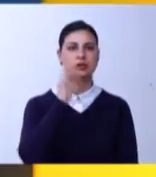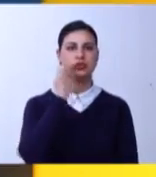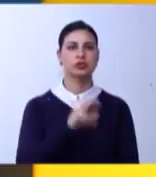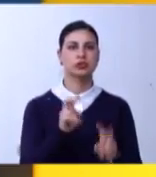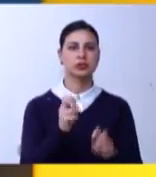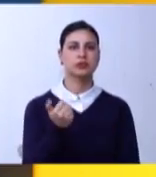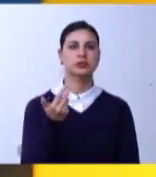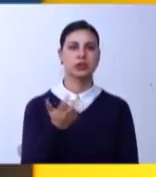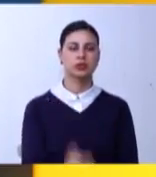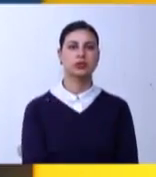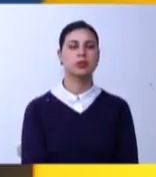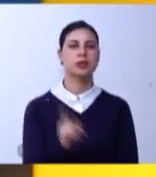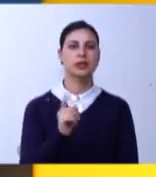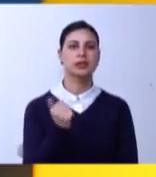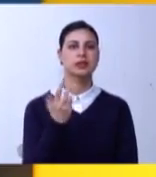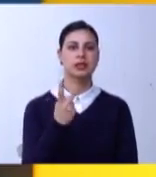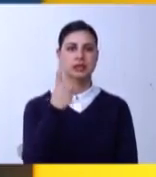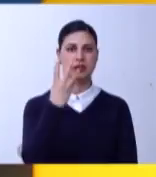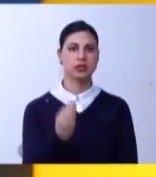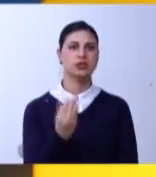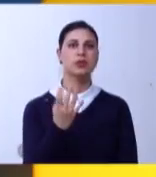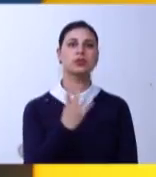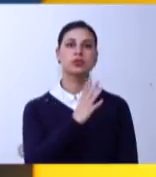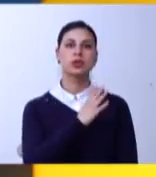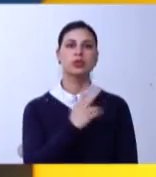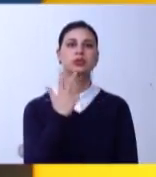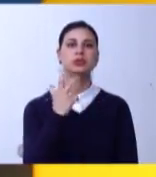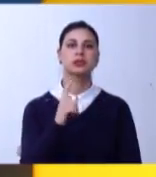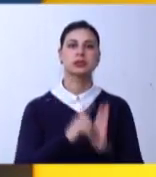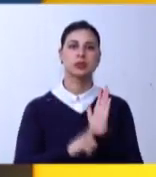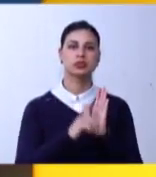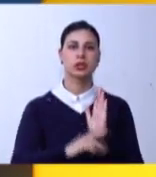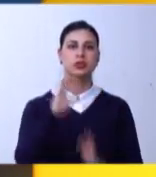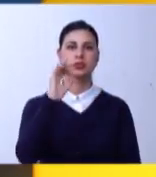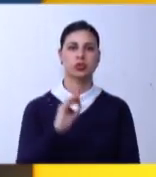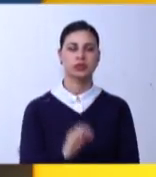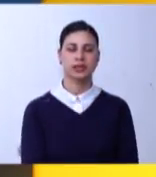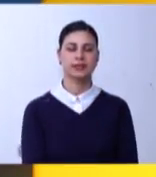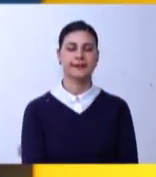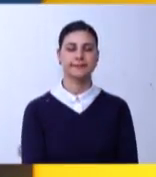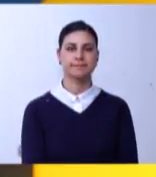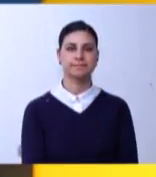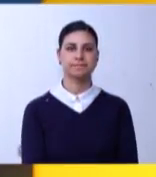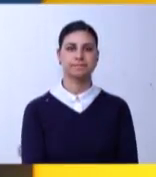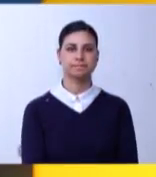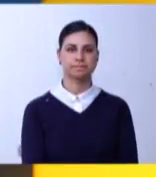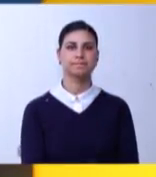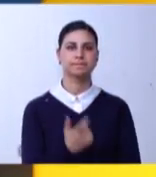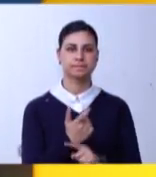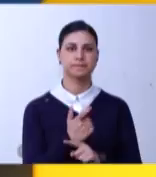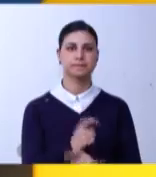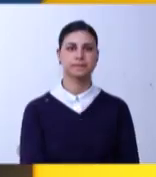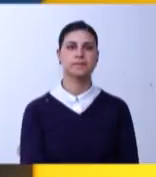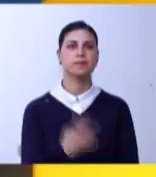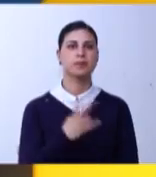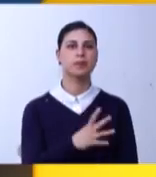ნახშირწყლების რაოდენობა, რაციონი, დღიური რაციონი უნდა იყოს 70%. კი ბატონო, ძალიან დიდი ხება